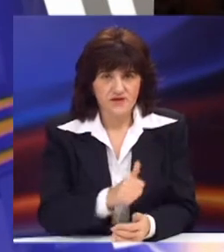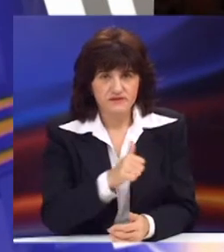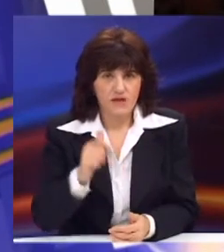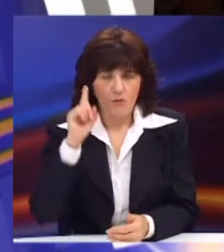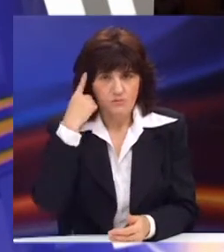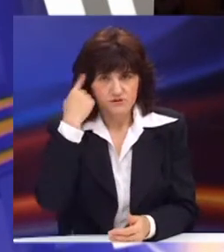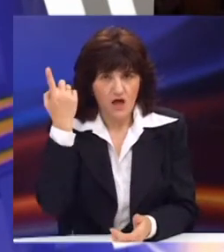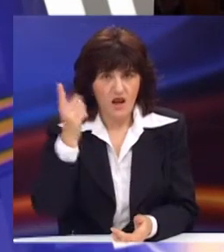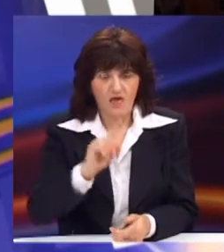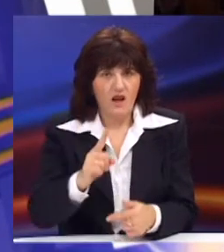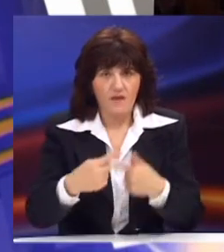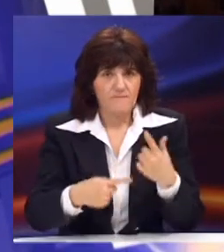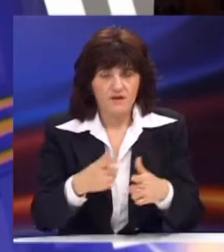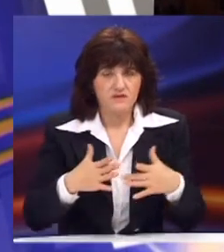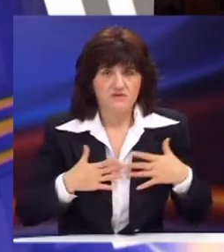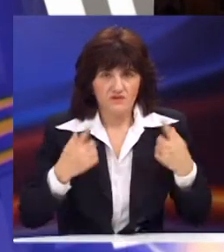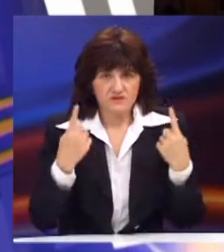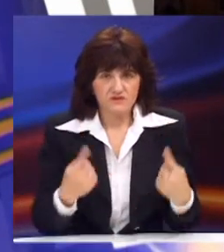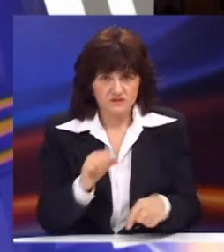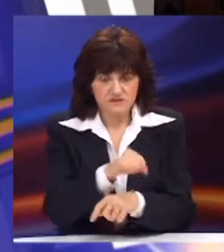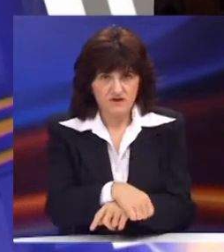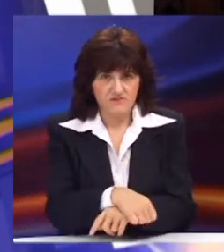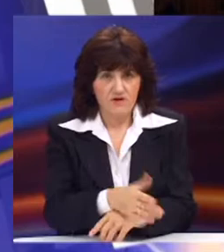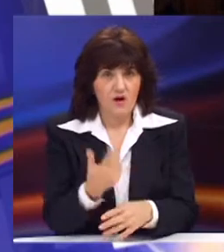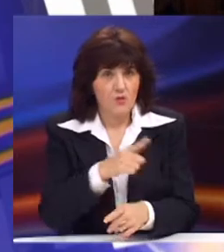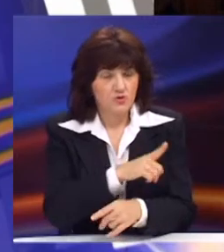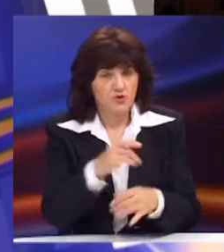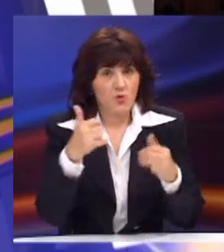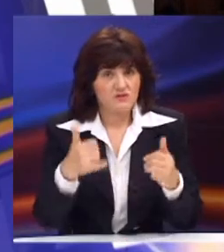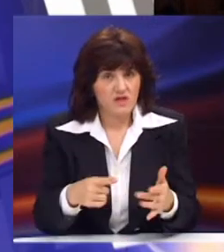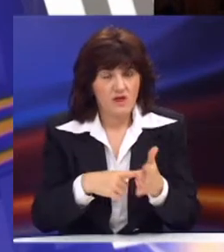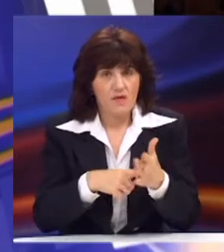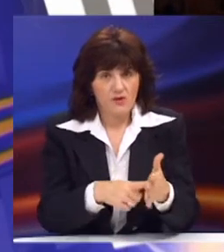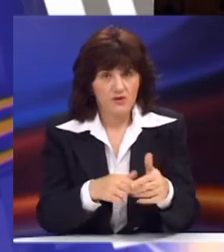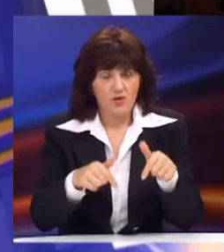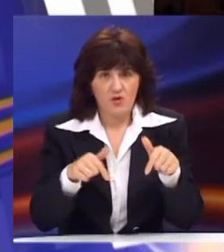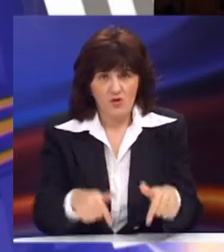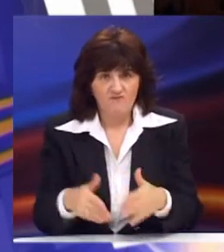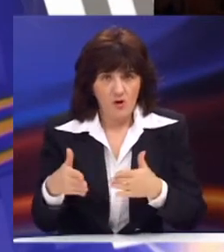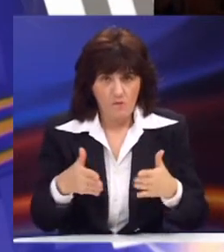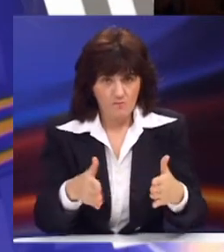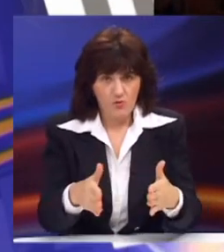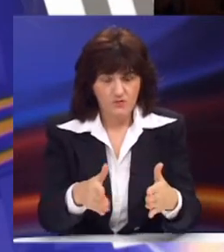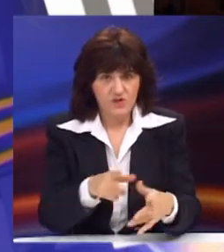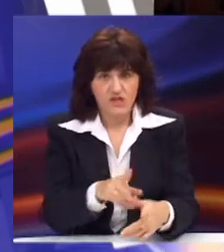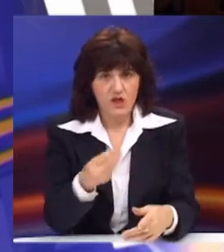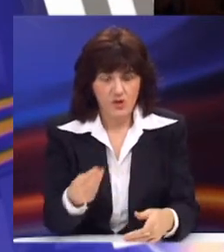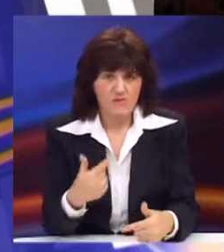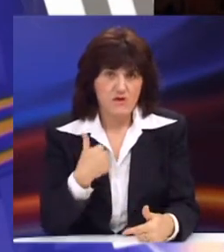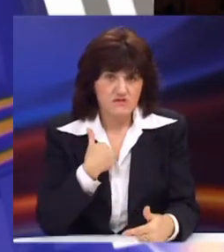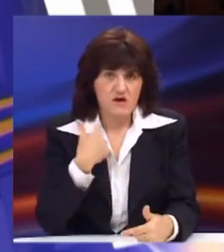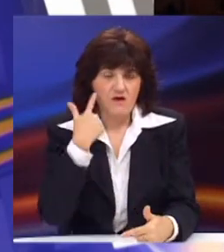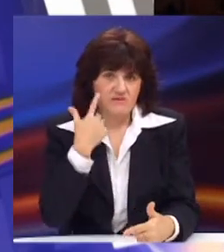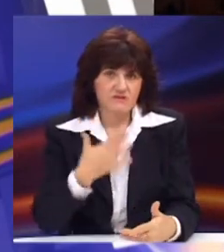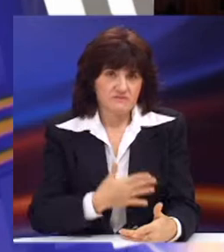Sam budala ne menja svoje stavove. Ako je dosadašnji život pokazao da taj put nije dobar,